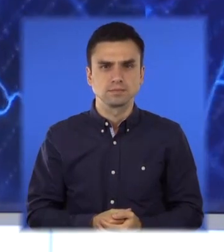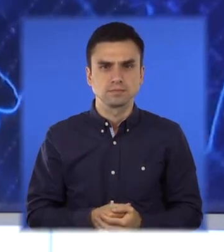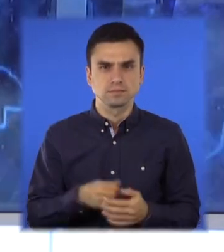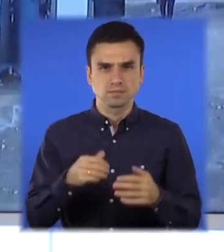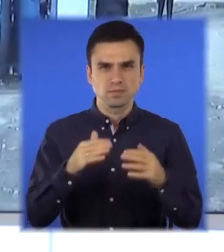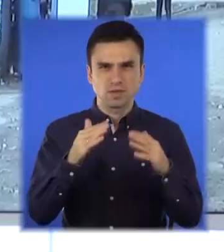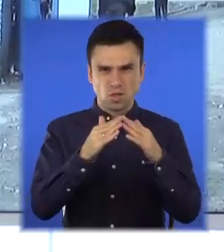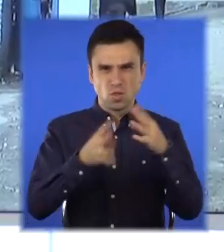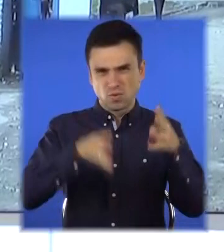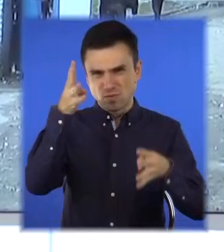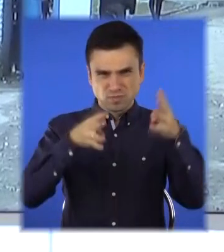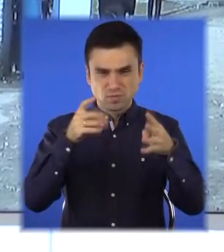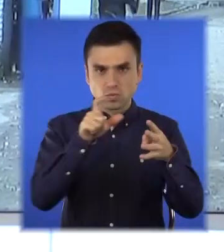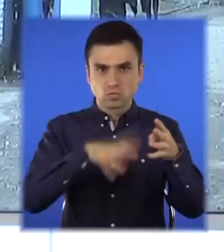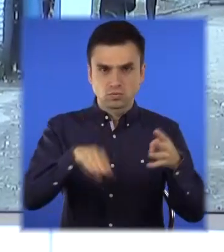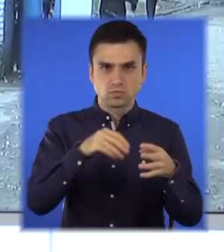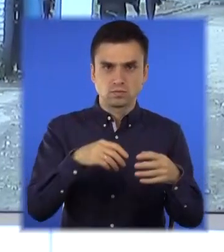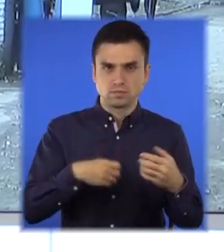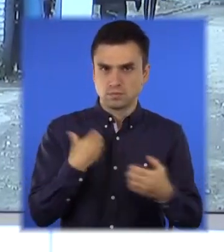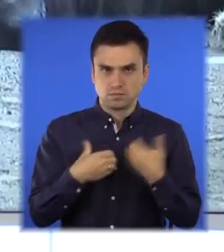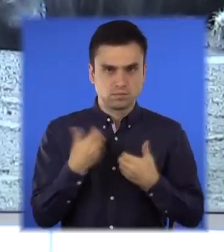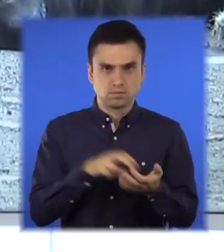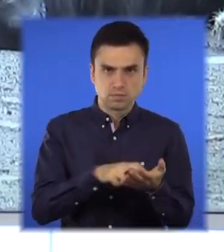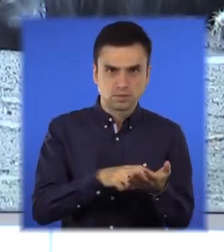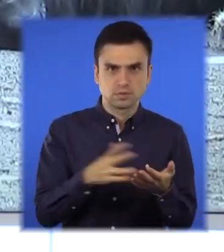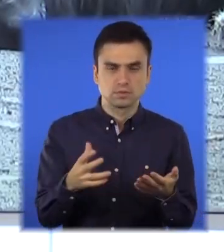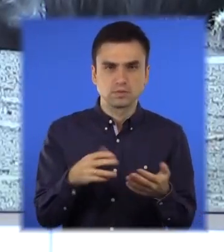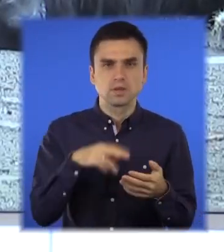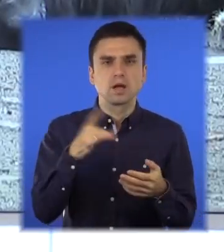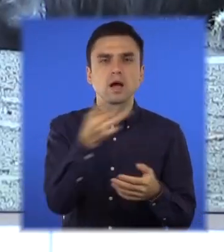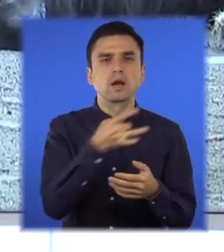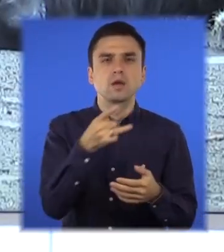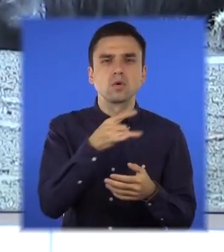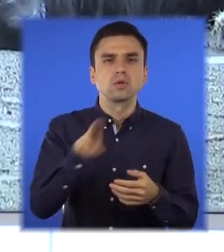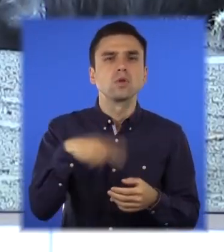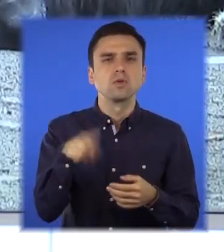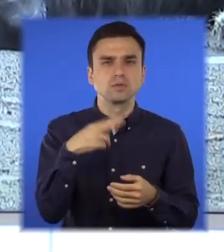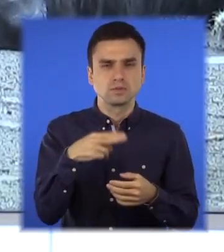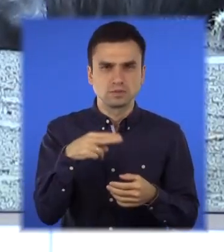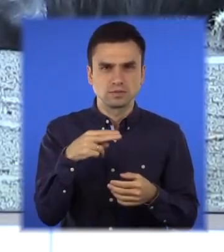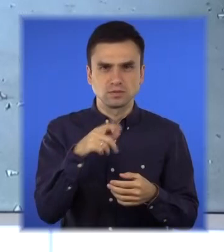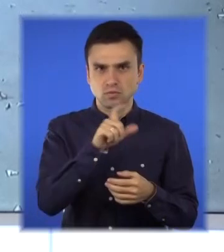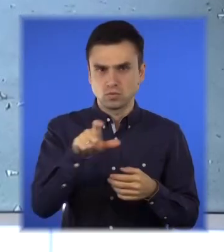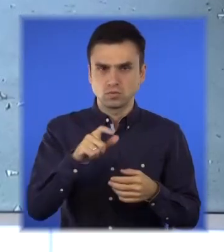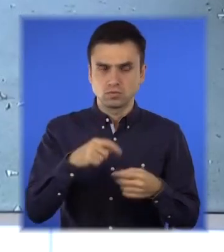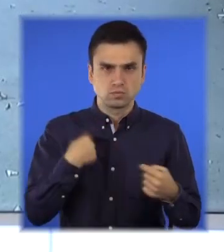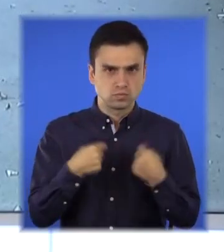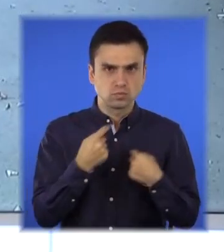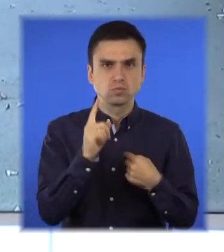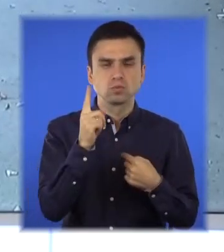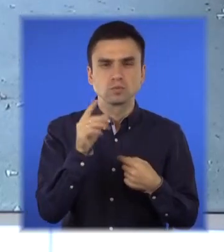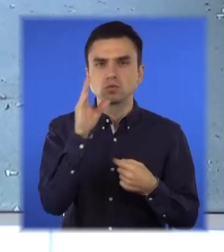Тримають у страху весь двір. У Довгинцівському районі містяни скаржаться, що безпритульні чотирилапі регулярно нападають на